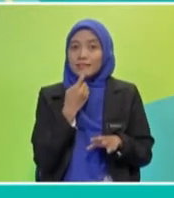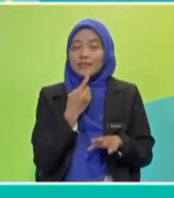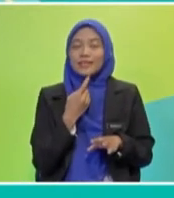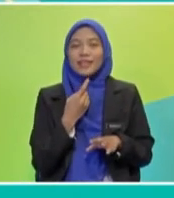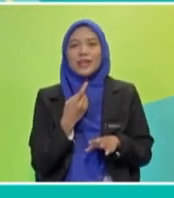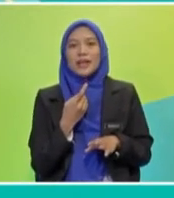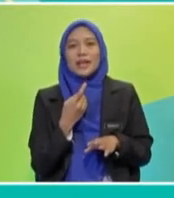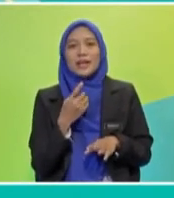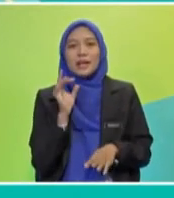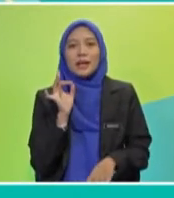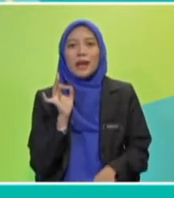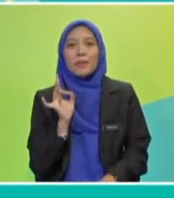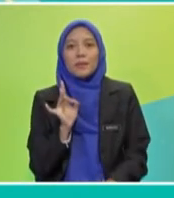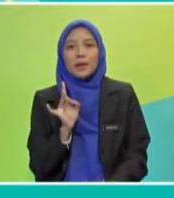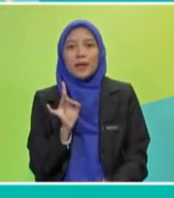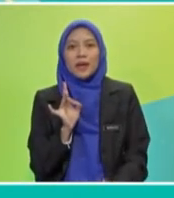Laju.